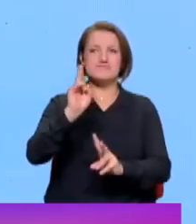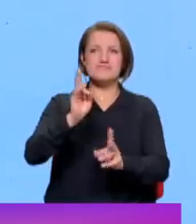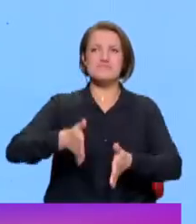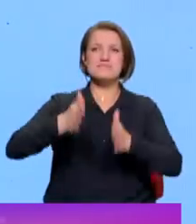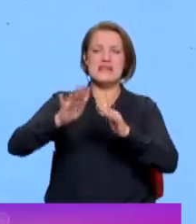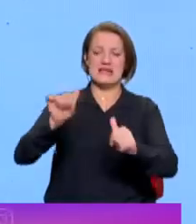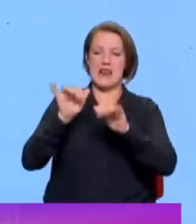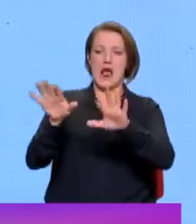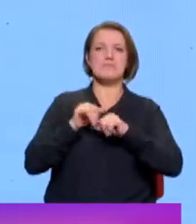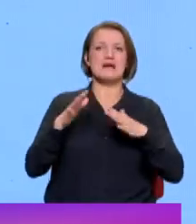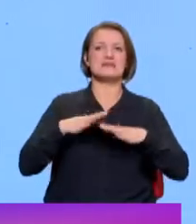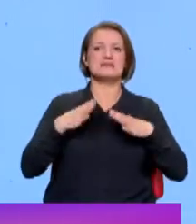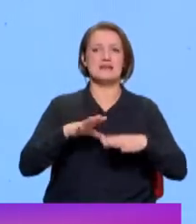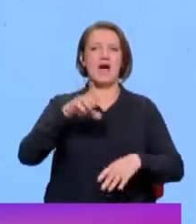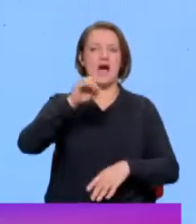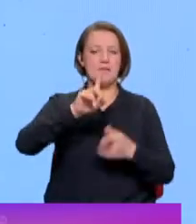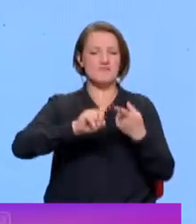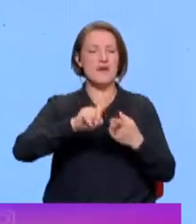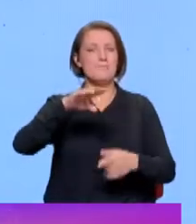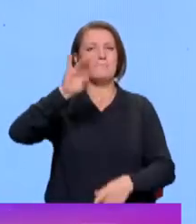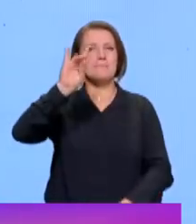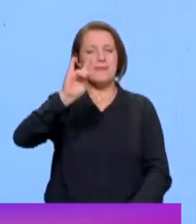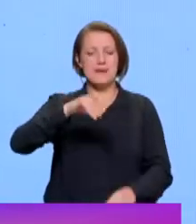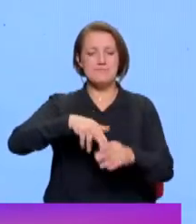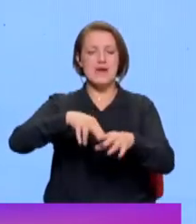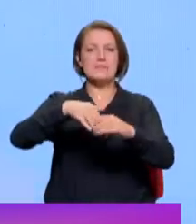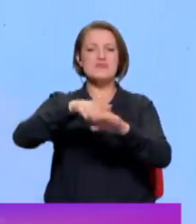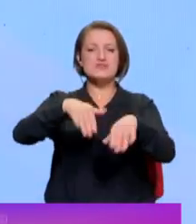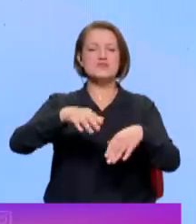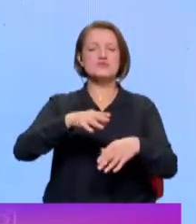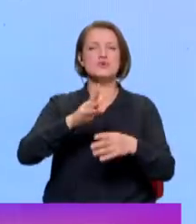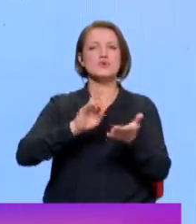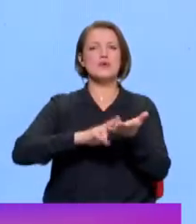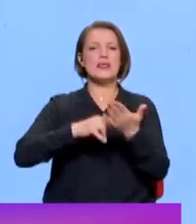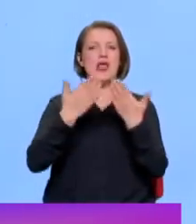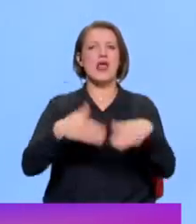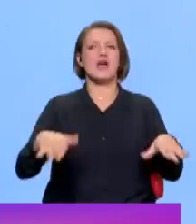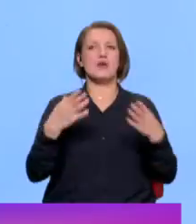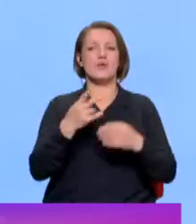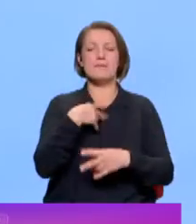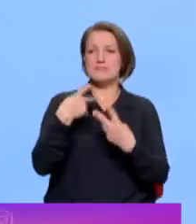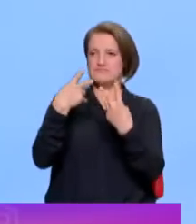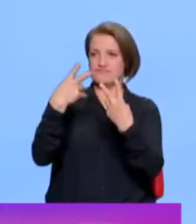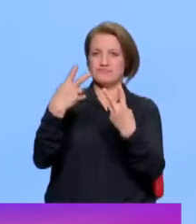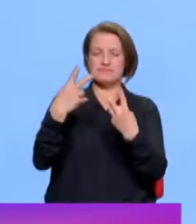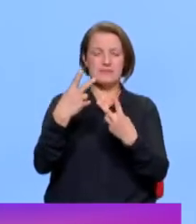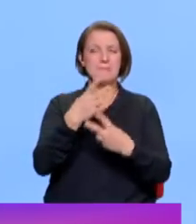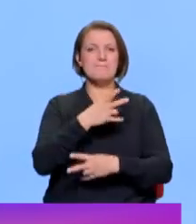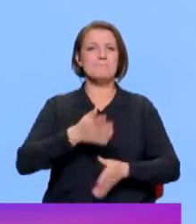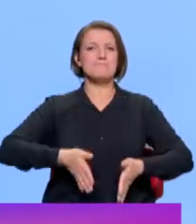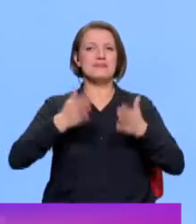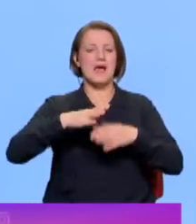binaları geri almak istedi AKP ve MHP'li meclis üyeleri engel oldu belediyeye ait binaların AKP yandaşı